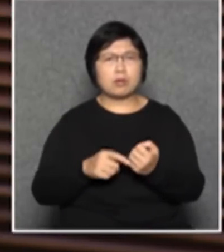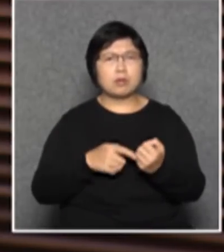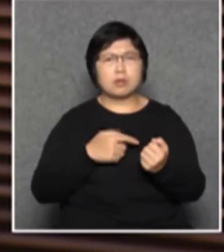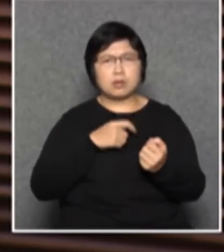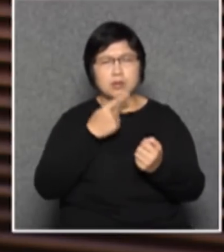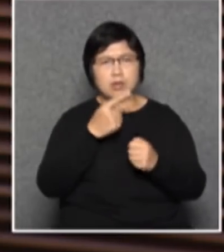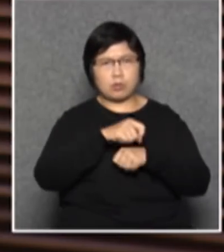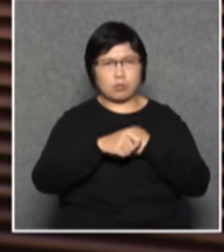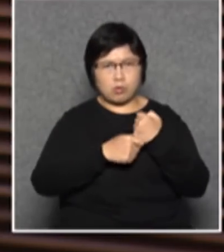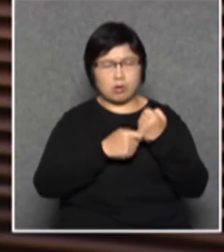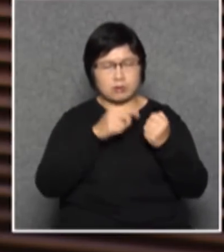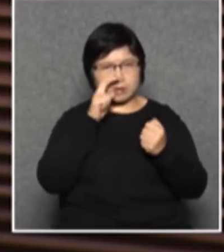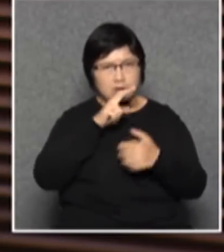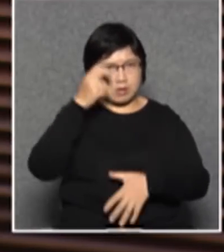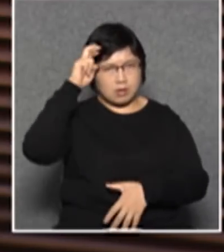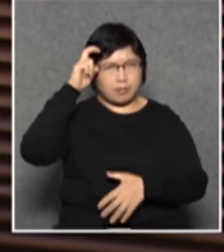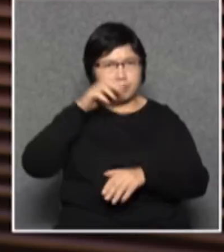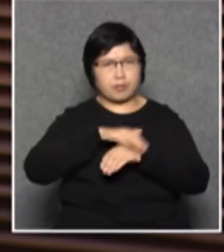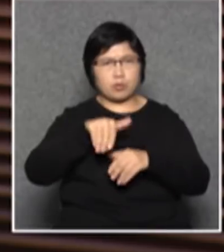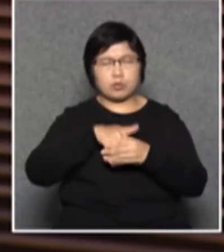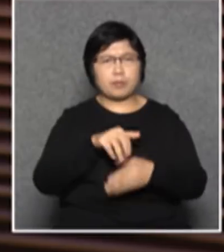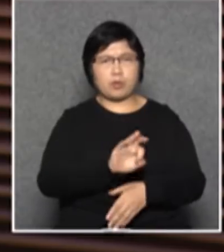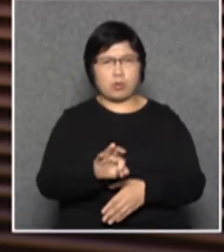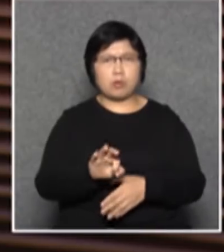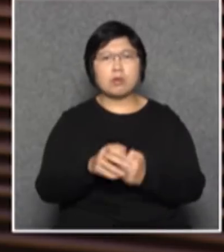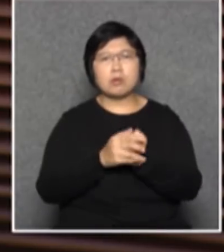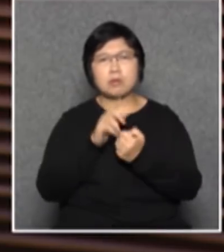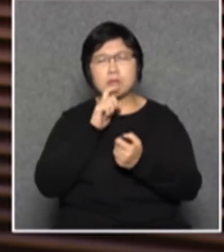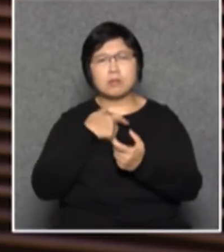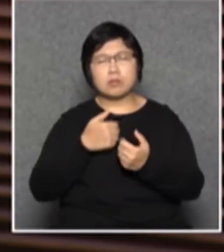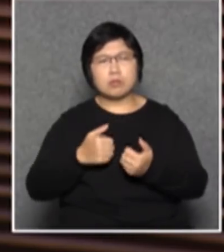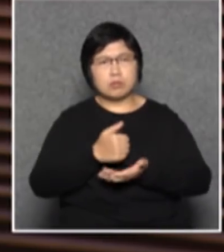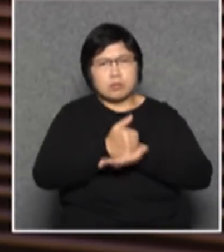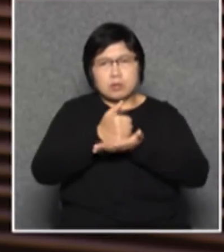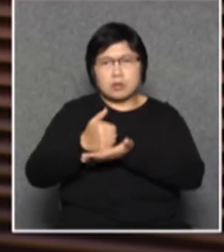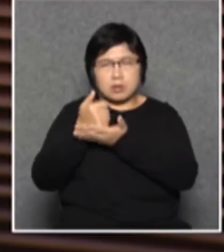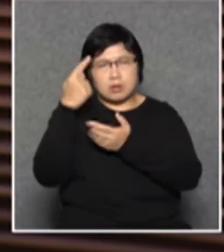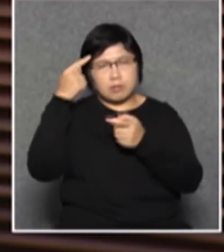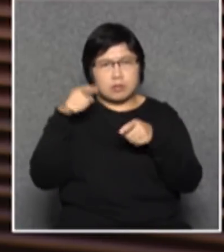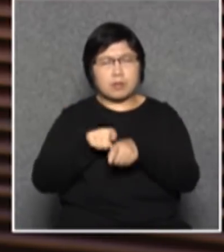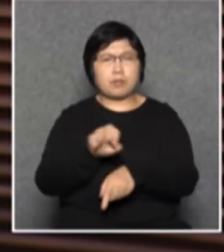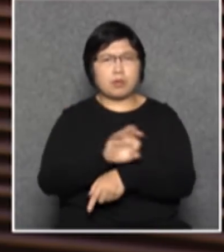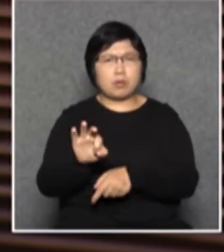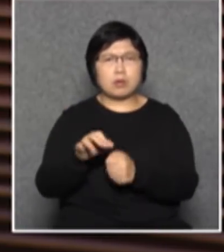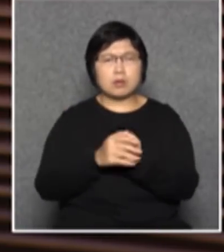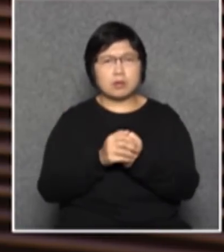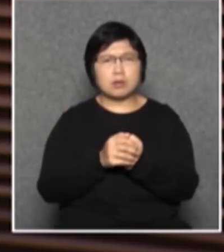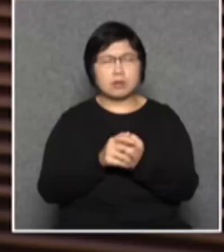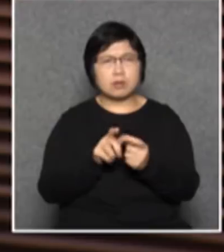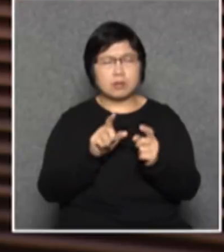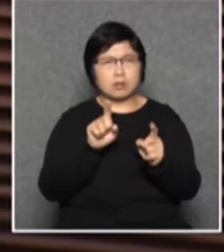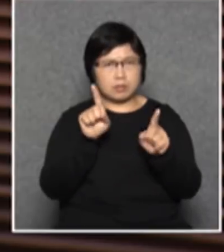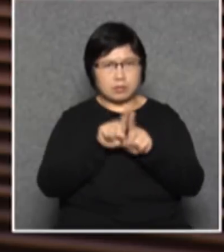國的角度思考普選，沒有在相互尊重底下尋求共識，沒有準確判斷形